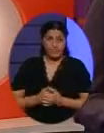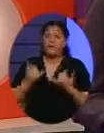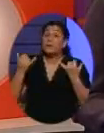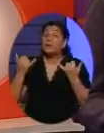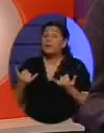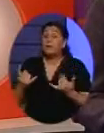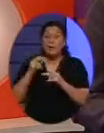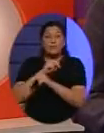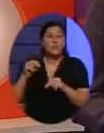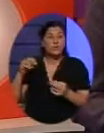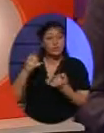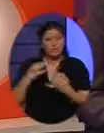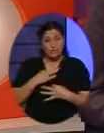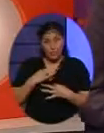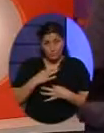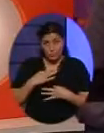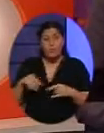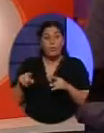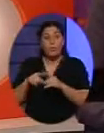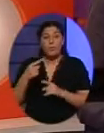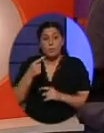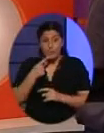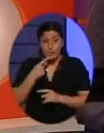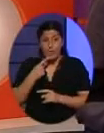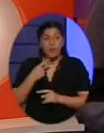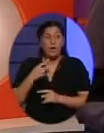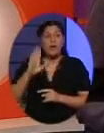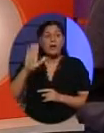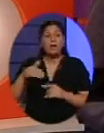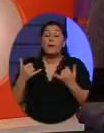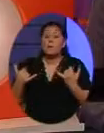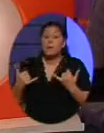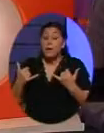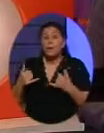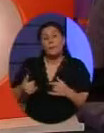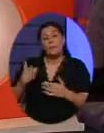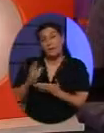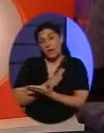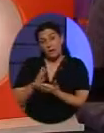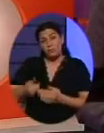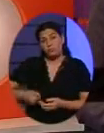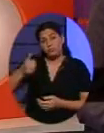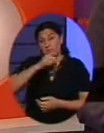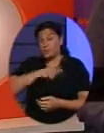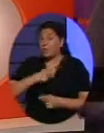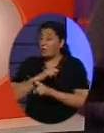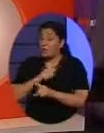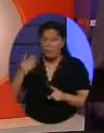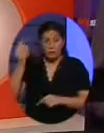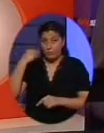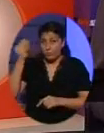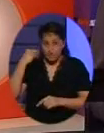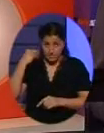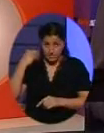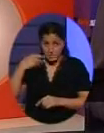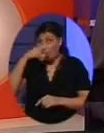עכשיו אנחנו עוברים לנושא המרכזי שלנו הערב. כפי שציינו קודם, גם היום החליטו חלק ממנהיגי הדרום שלא לקיים לימודים במוסדות החינוך. לא